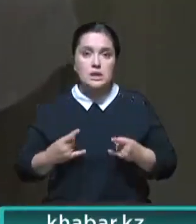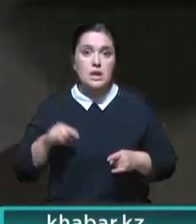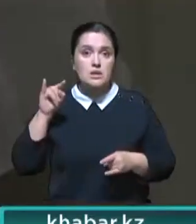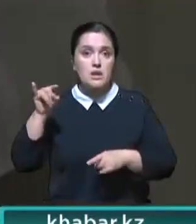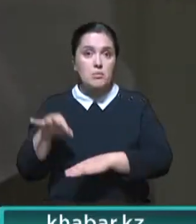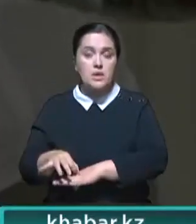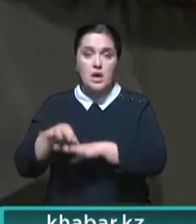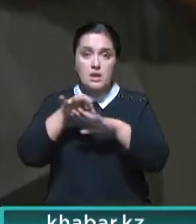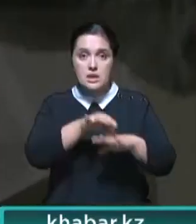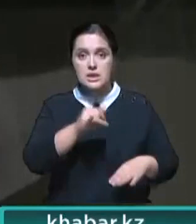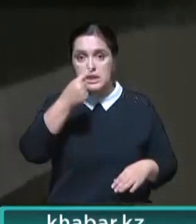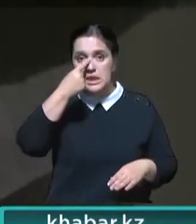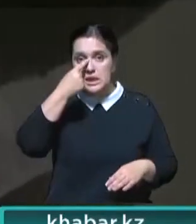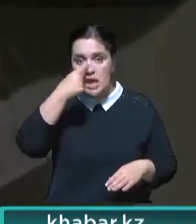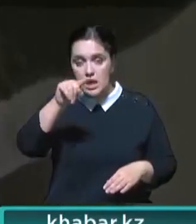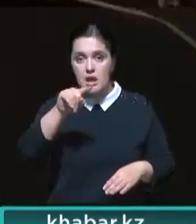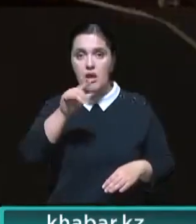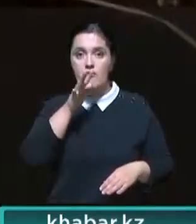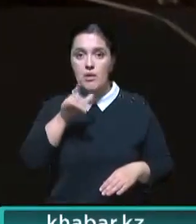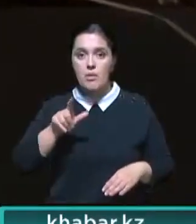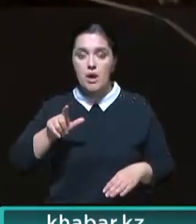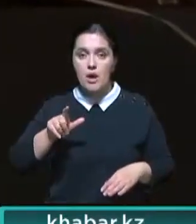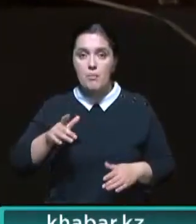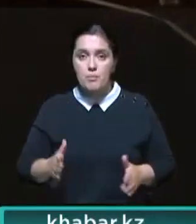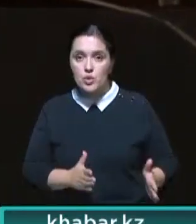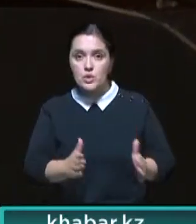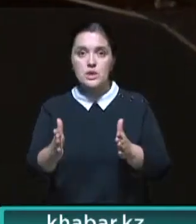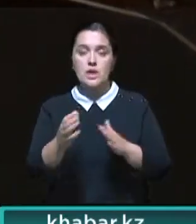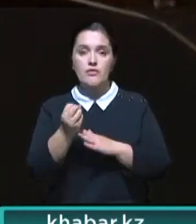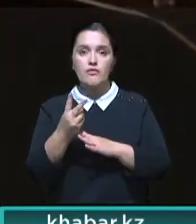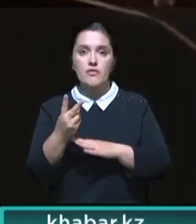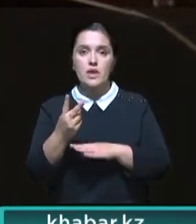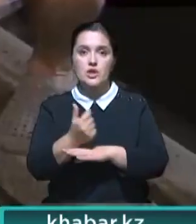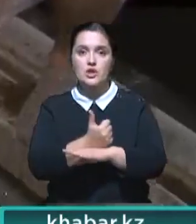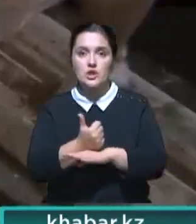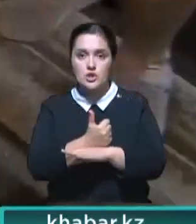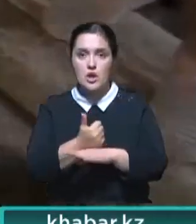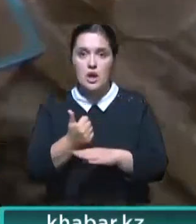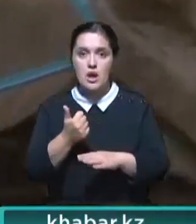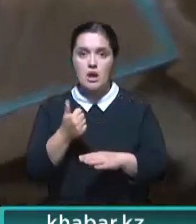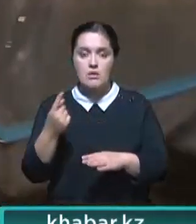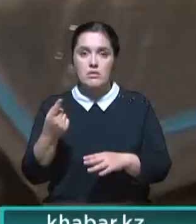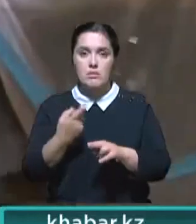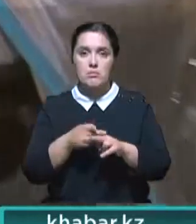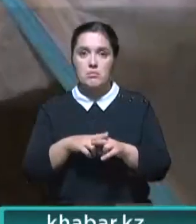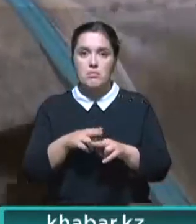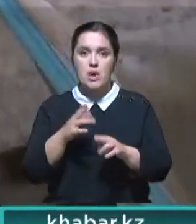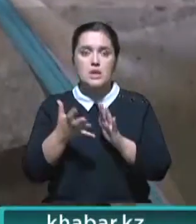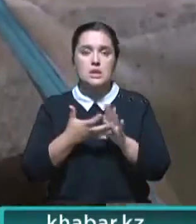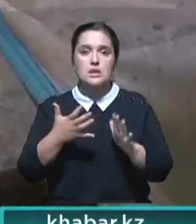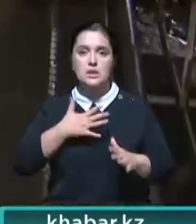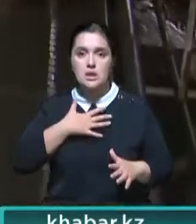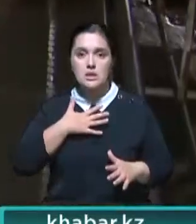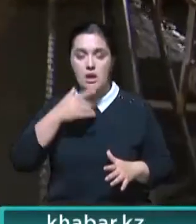самолетом доставляют из таиланда причем время пути не должно превышать 12 часов иначе мальки задохнуться от недостатка кислорода